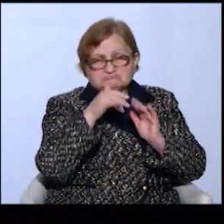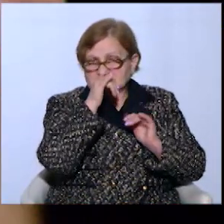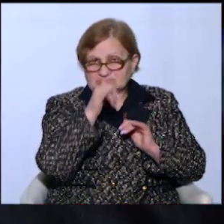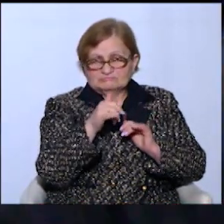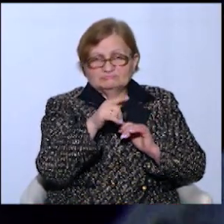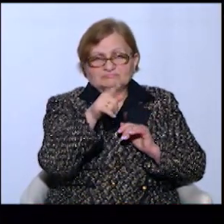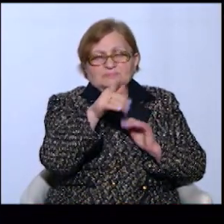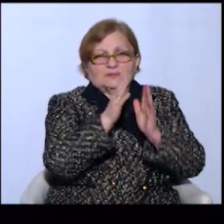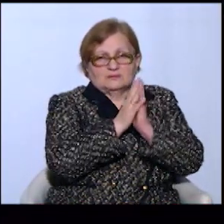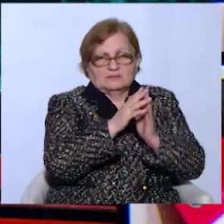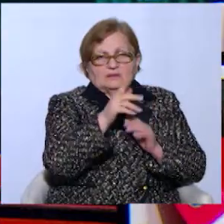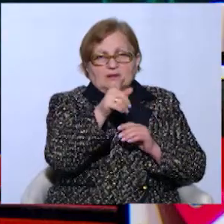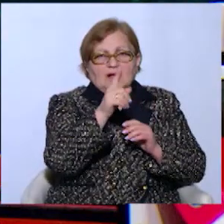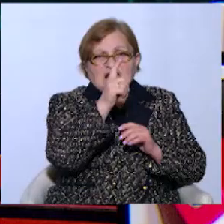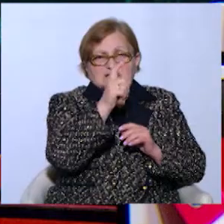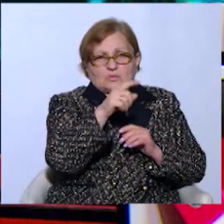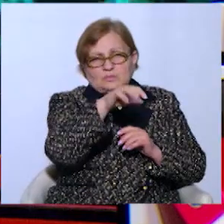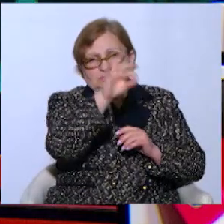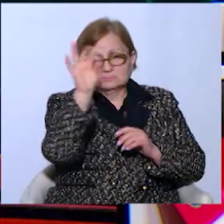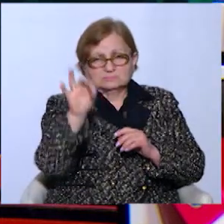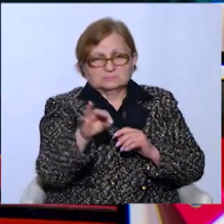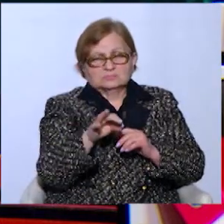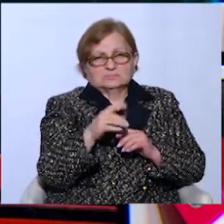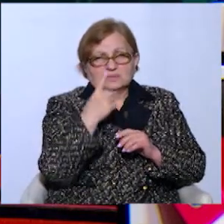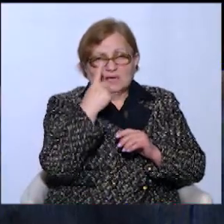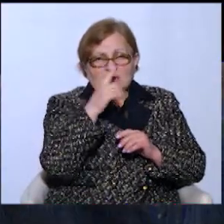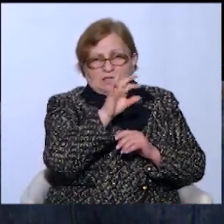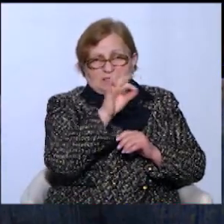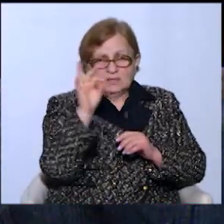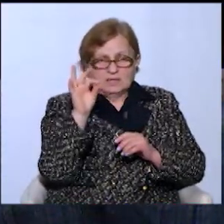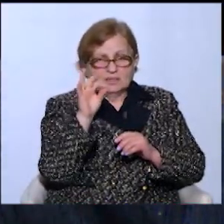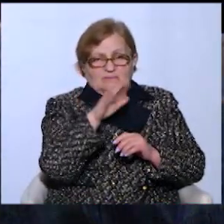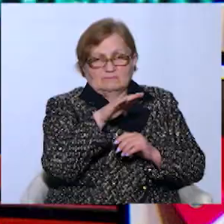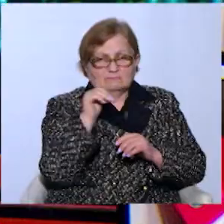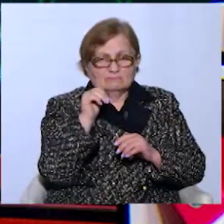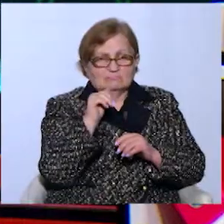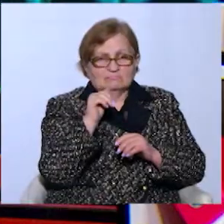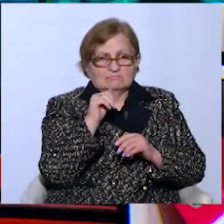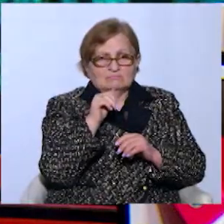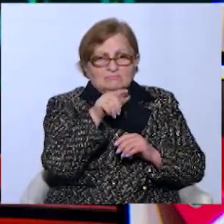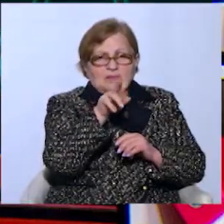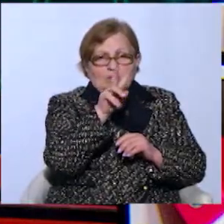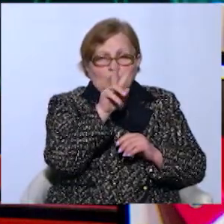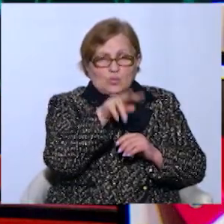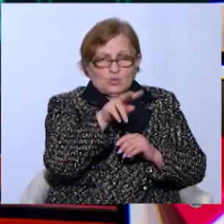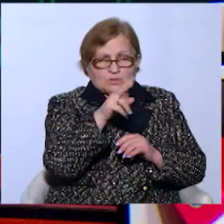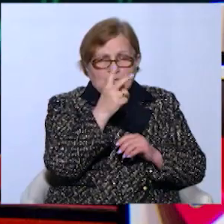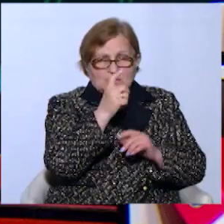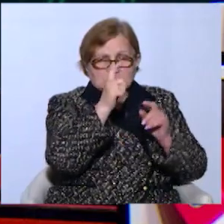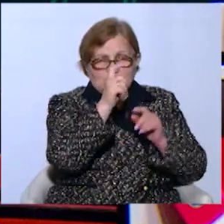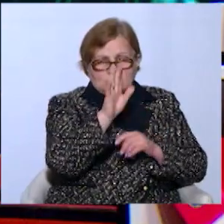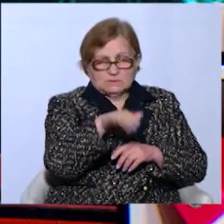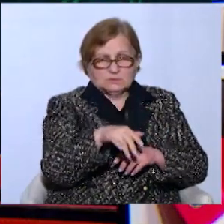ათეულს, ამიტომ მივაკითხეთ ასეულებს. გამოვართვით 1 ასეული, ამიტომ აქ დაგვრჩა 2